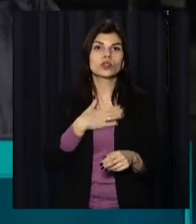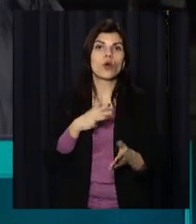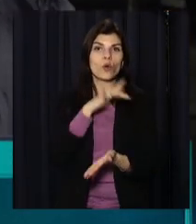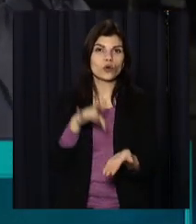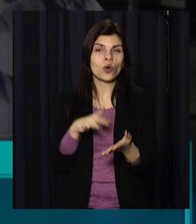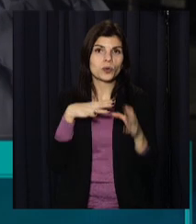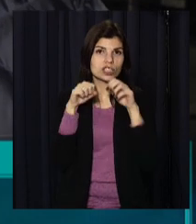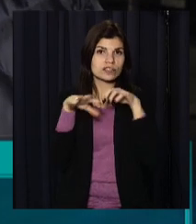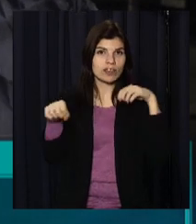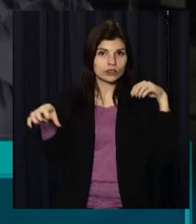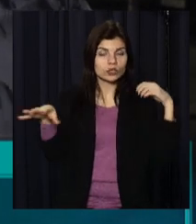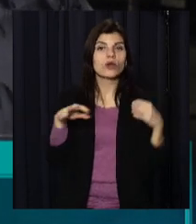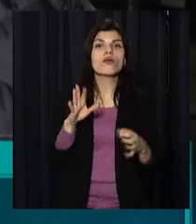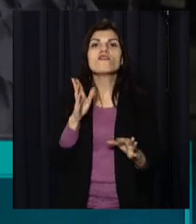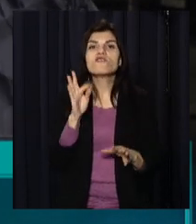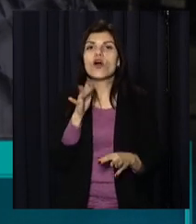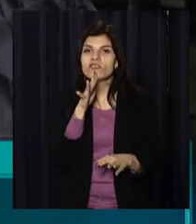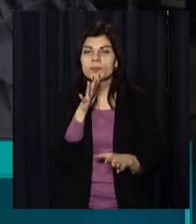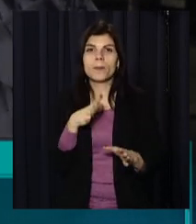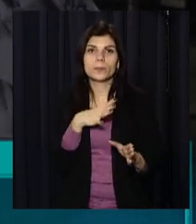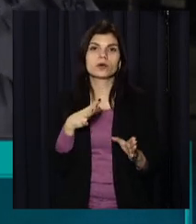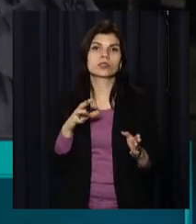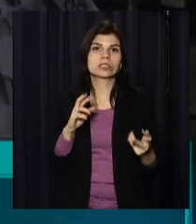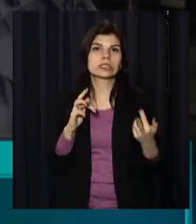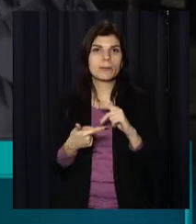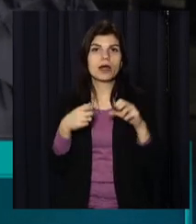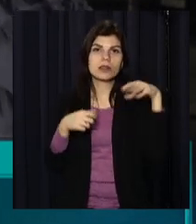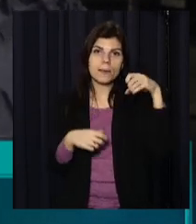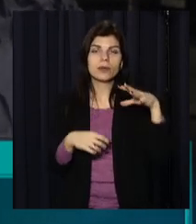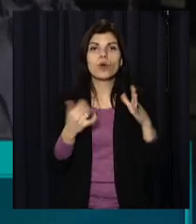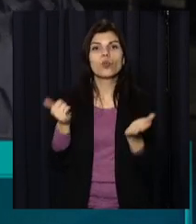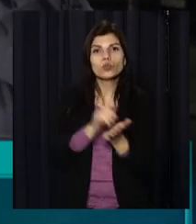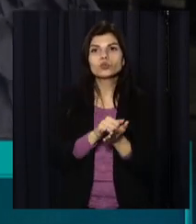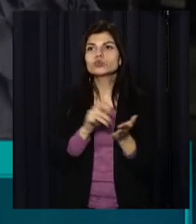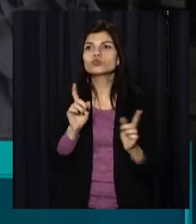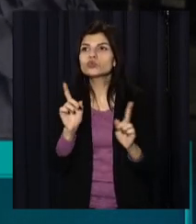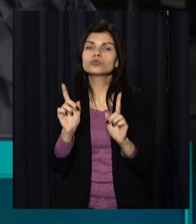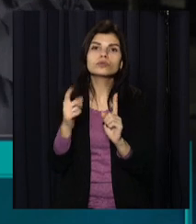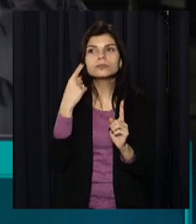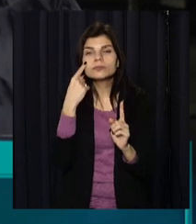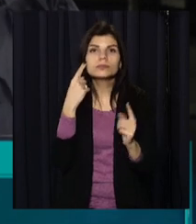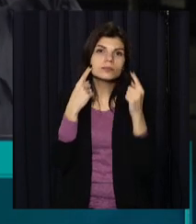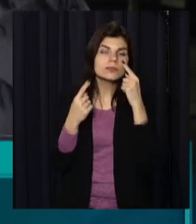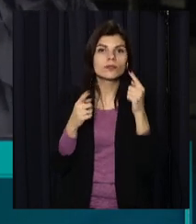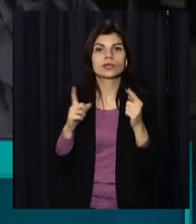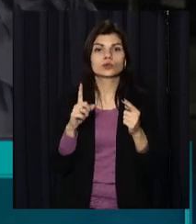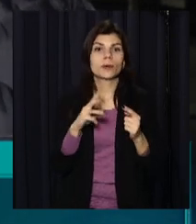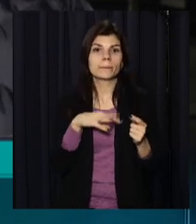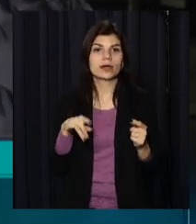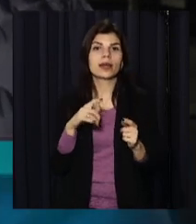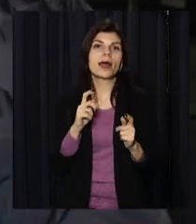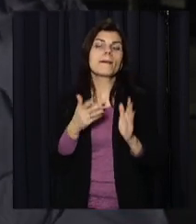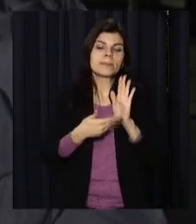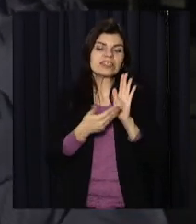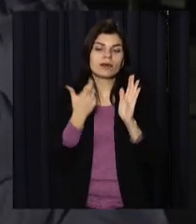був освітлений, були вовремя замінені лампи, встановлені світильники. Ну і щоб ми призвані дарити